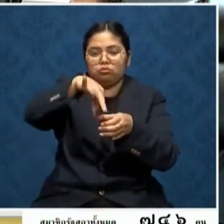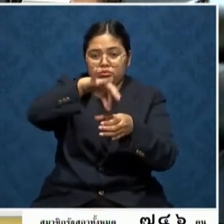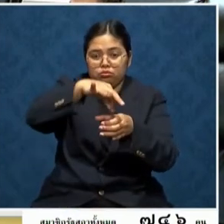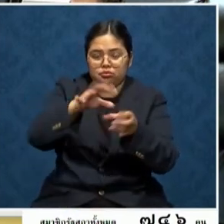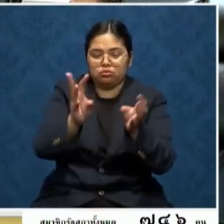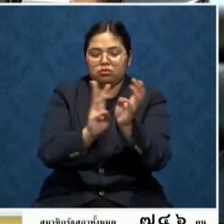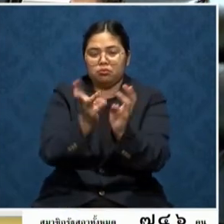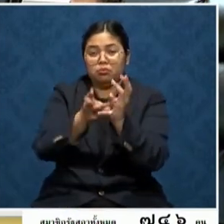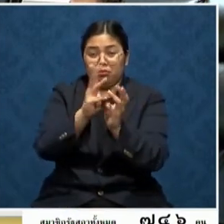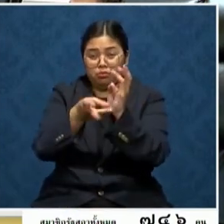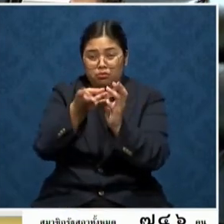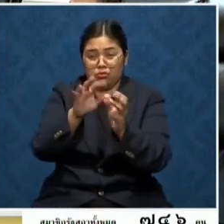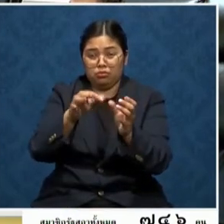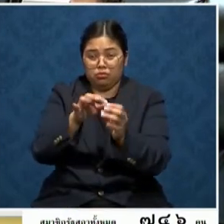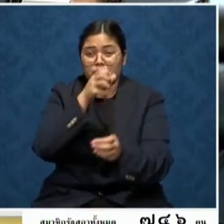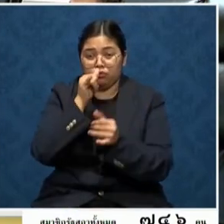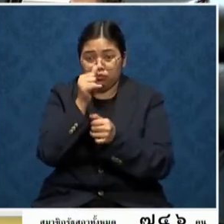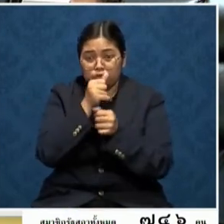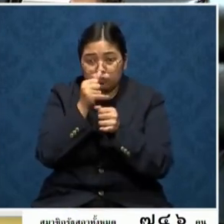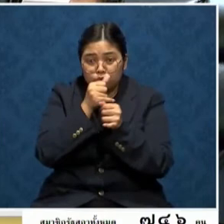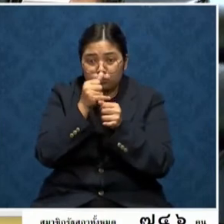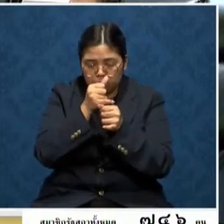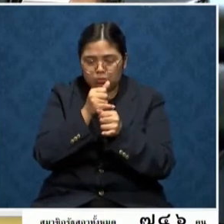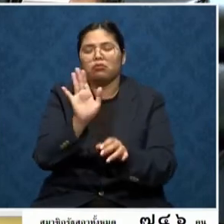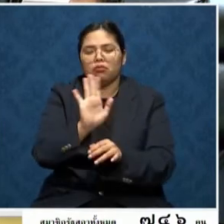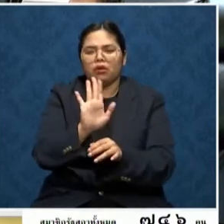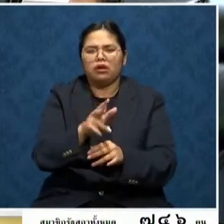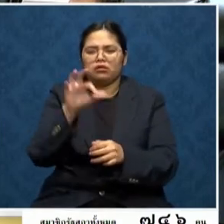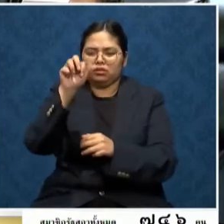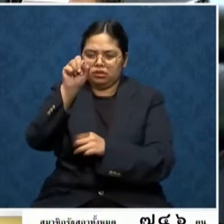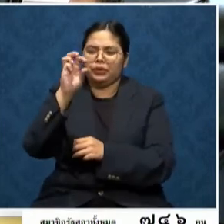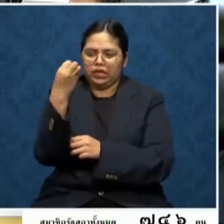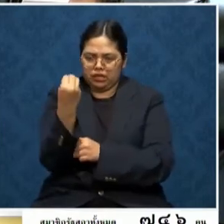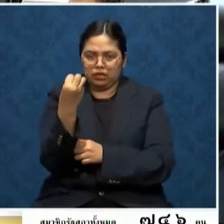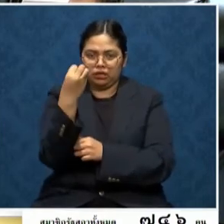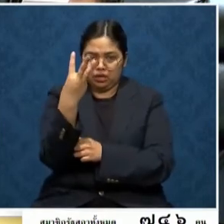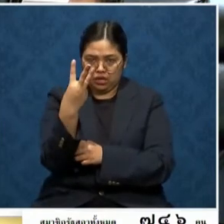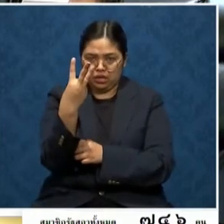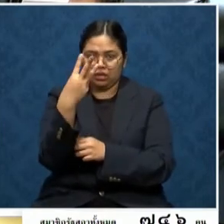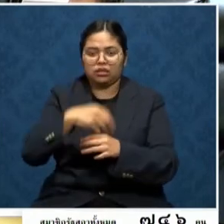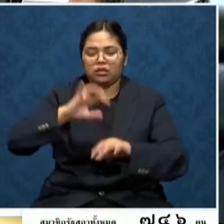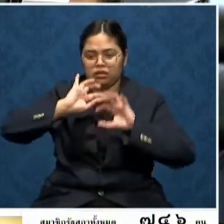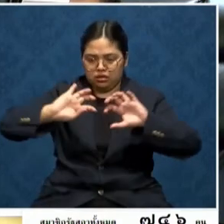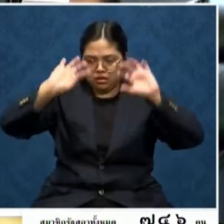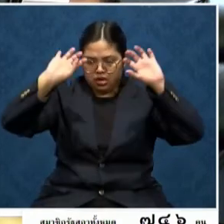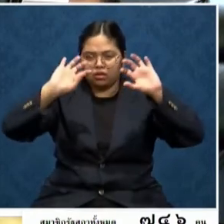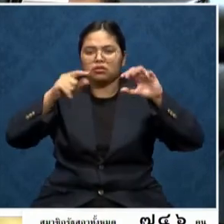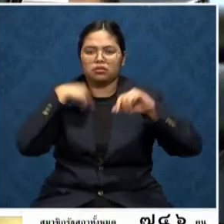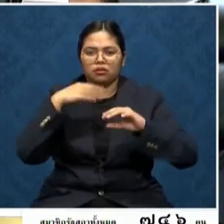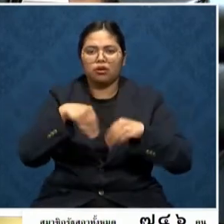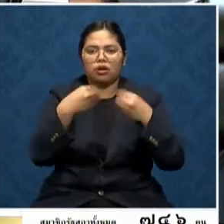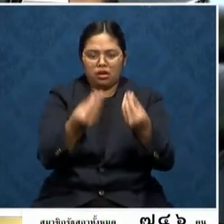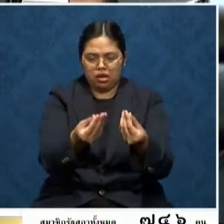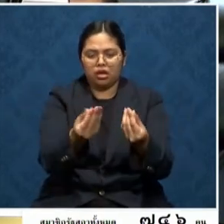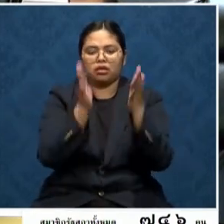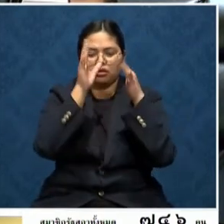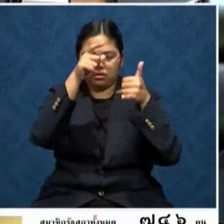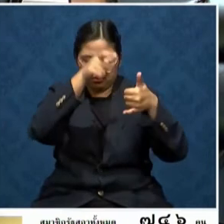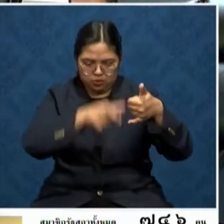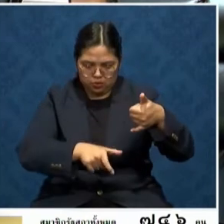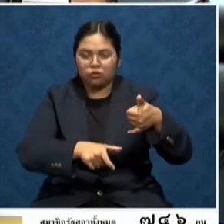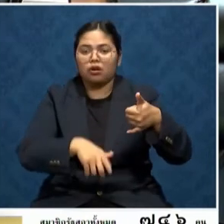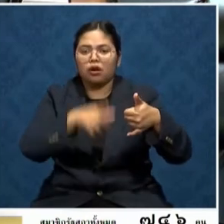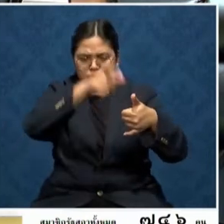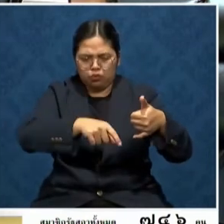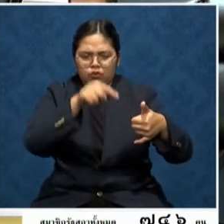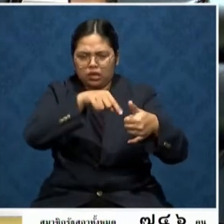พื้นฐานที่รัฐมีให้กับประชาชนค่ะและแม่ๆทุกคนที่กำลังบ่มเพาะทรัพยากรมนุษย์ซึ่งเป็นทรัพยากรที่สำคัญมากๆของ